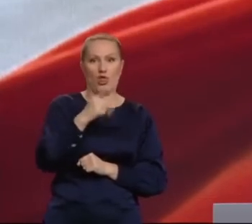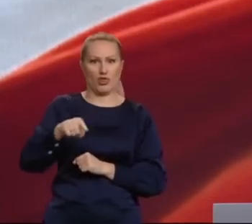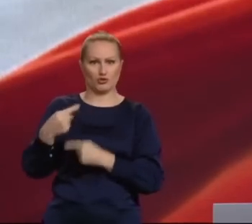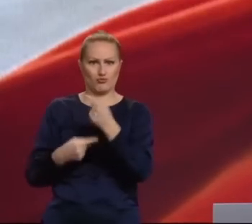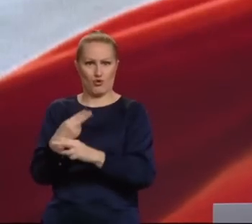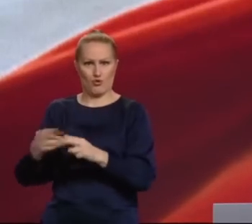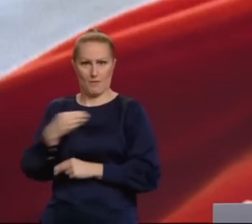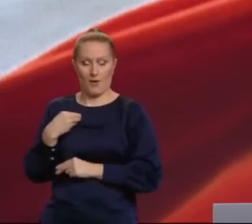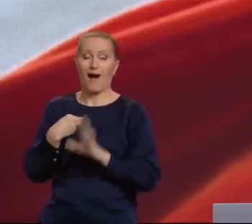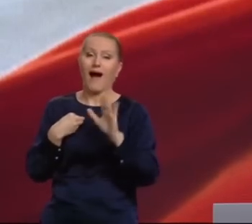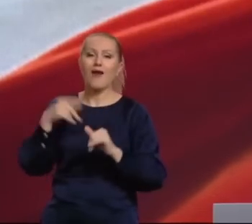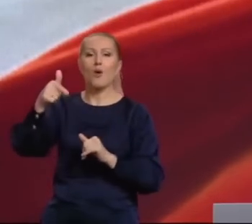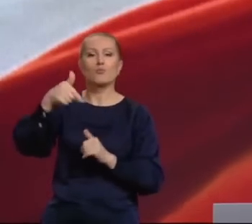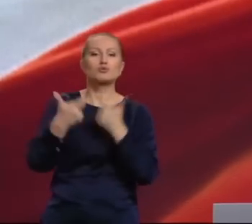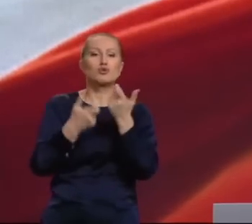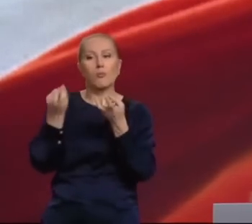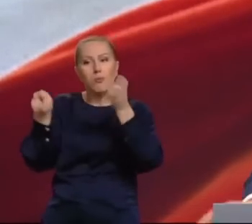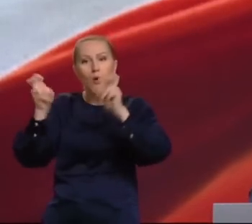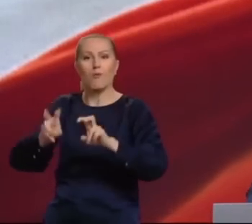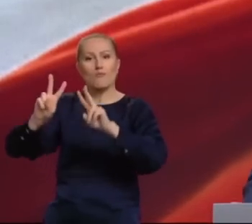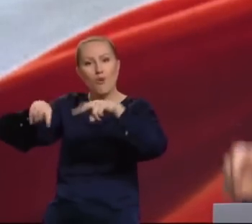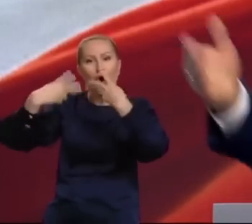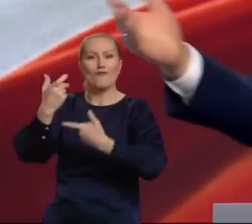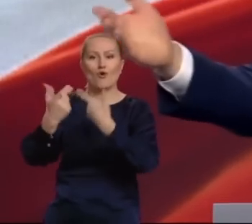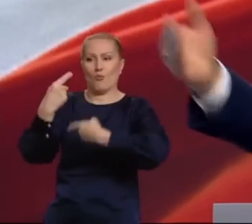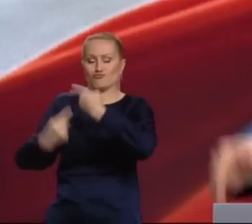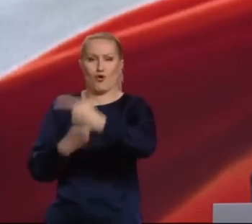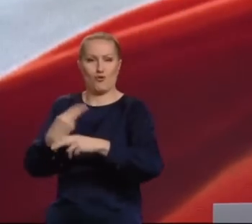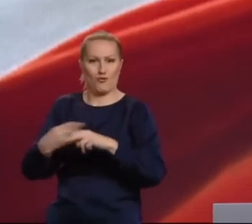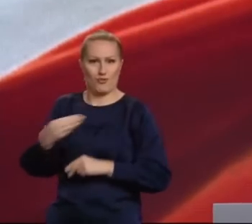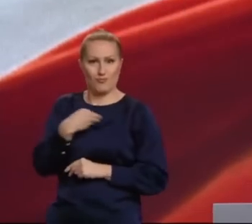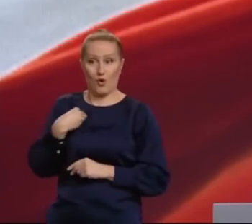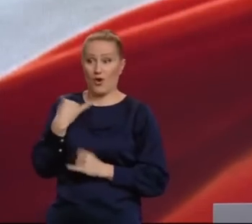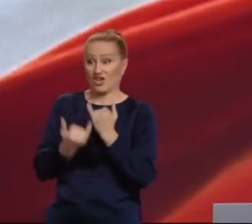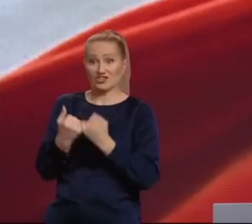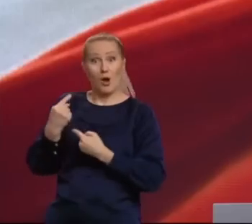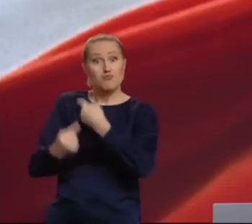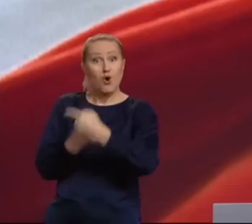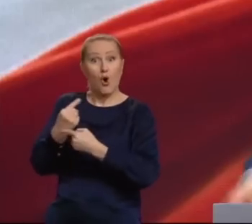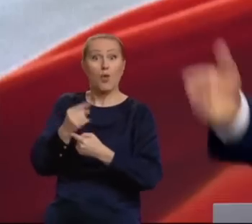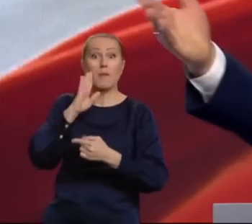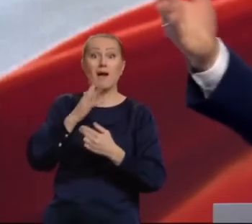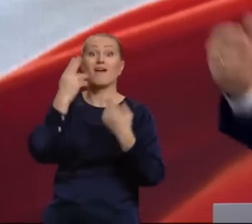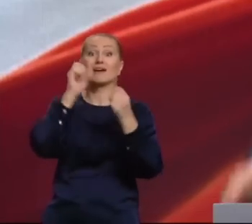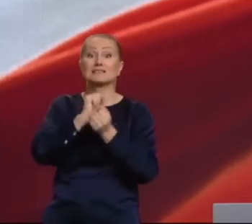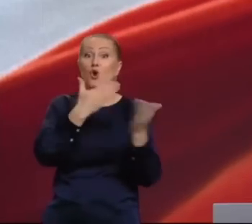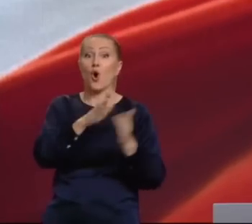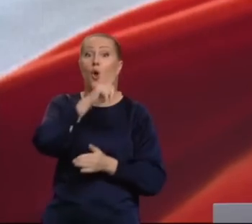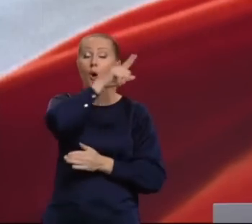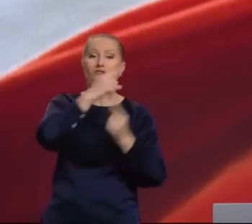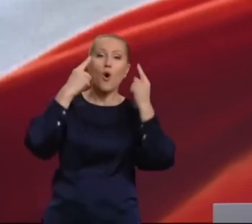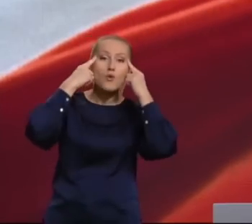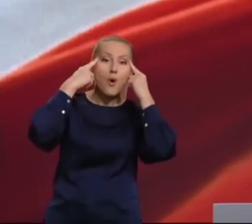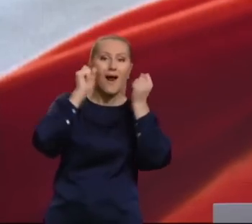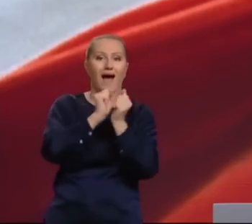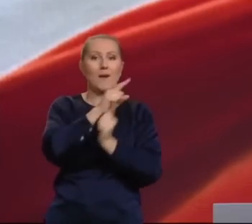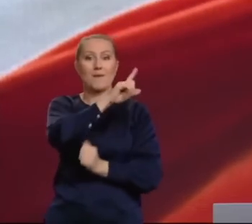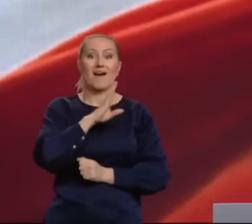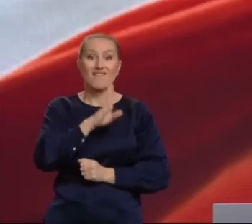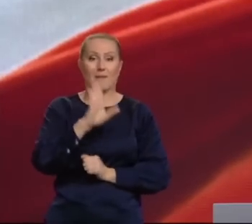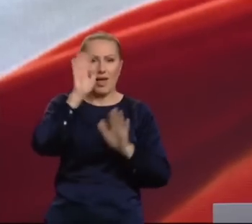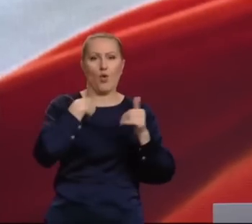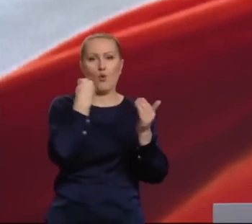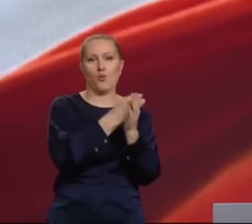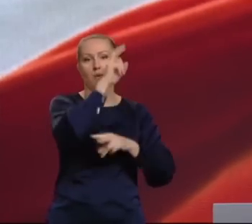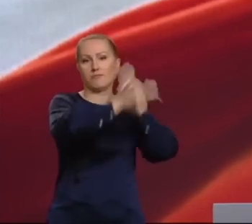trzeba wpierw postawić linię produkcyjną, żeby produkować tutaj. Kiedy linie produkcyjne stoją w Korei albo w Ameryce, to tam kupujemy w tej chwili, zadłużając się